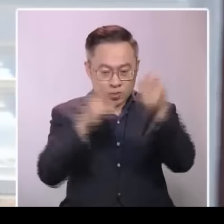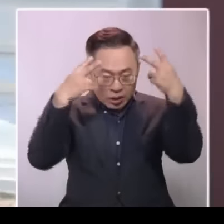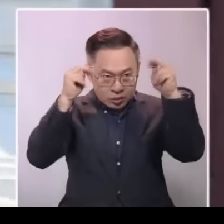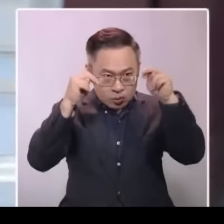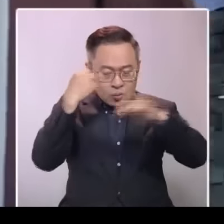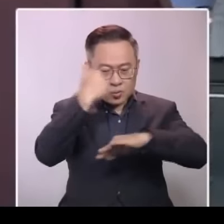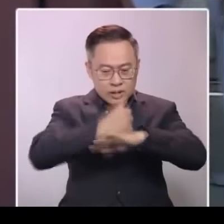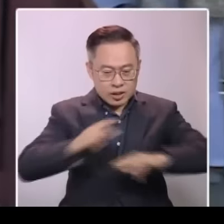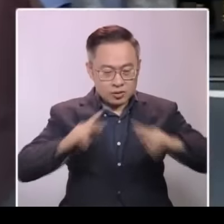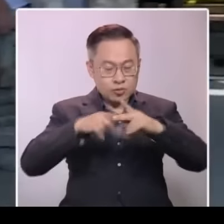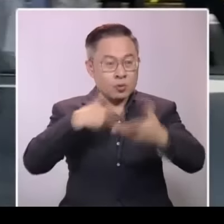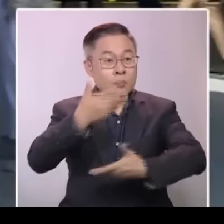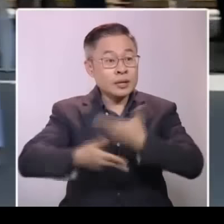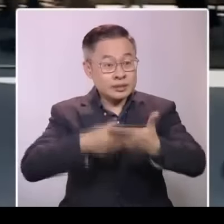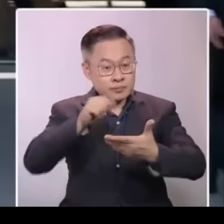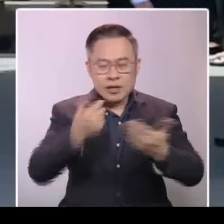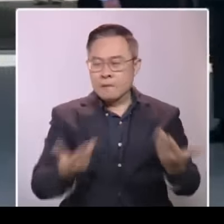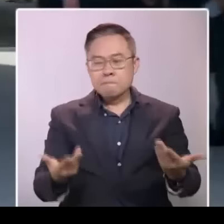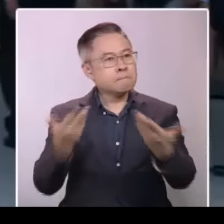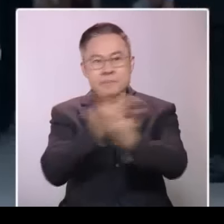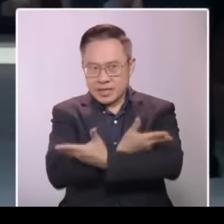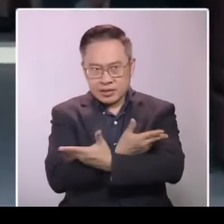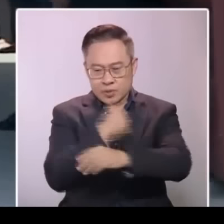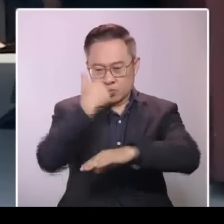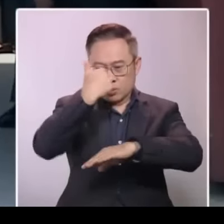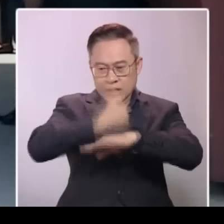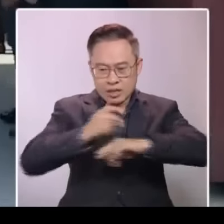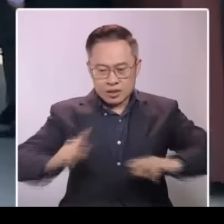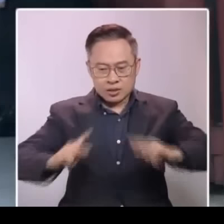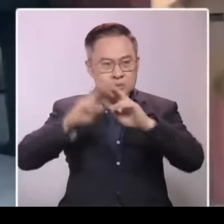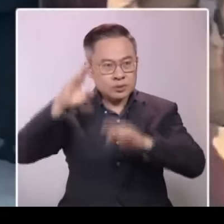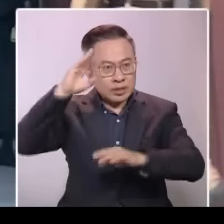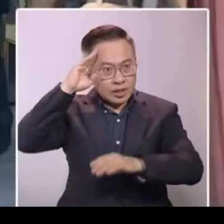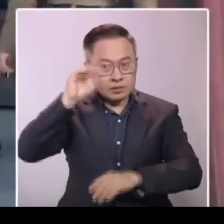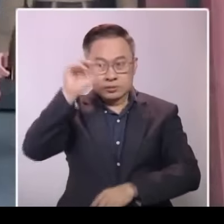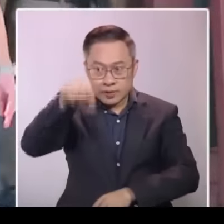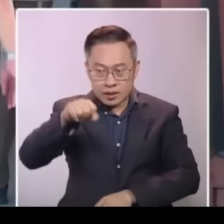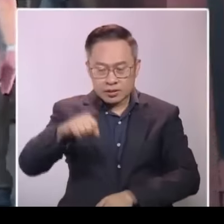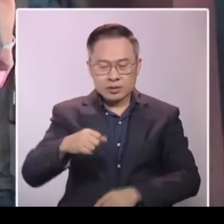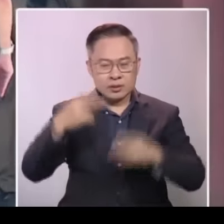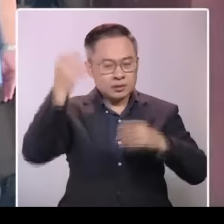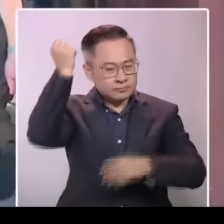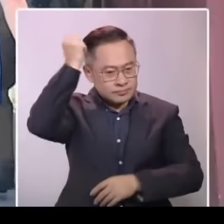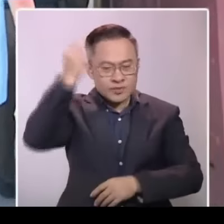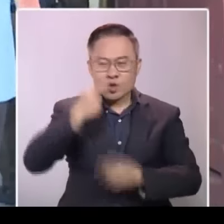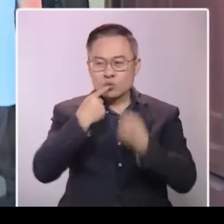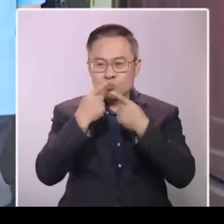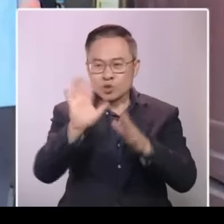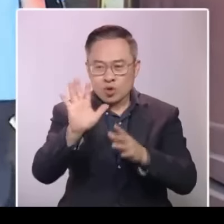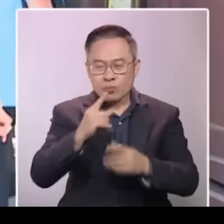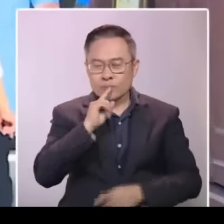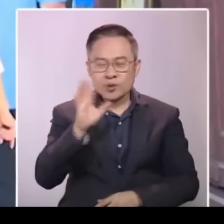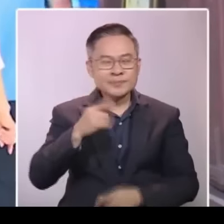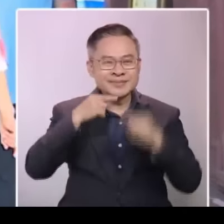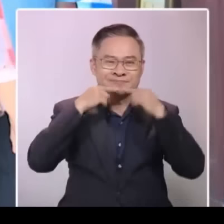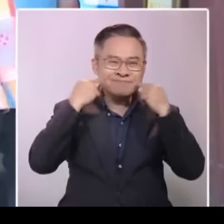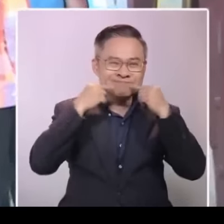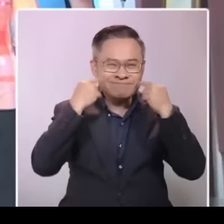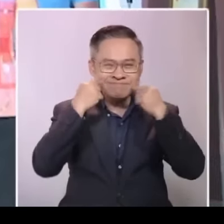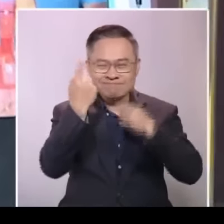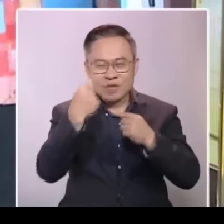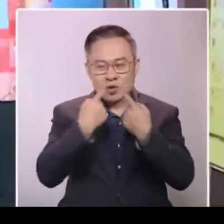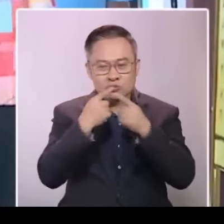มนตรีกลาโหมหรือเปล่าแทนคุณสุทินเนี่ย ครับ ท่านนายกไม่ได้ตอบอะไรค่ะก็ยิ้มให้กับสื่อระหว่างที่เดินไปวัดพระ